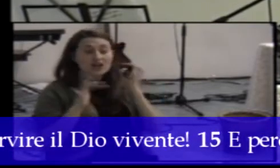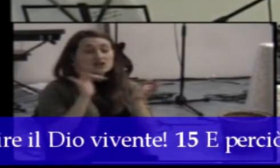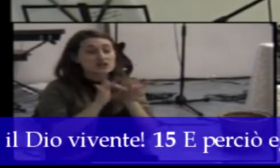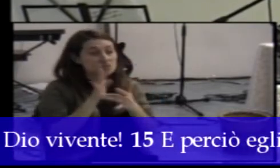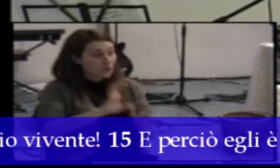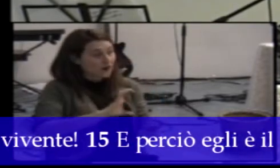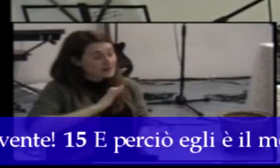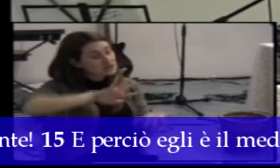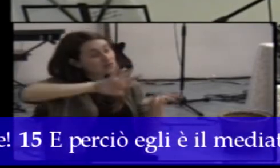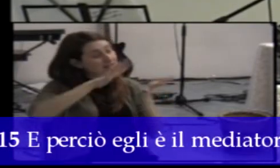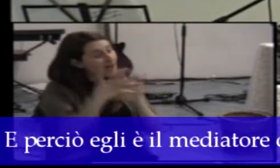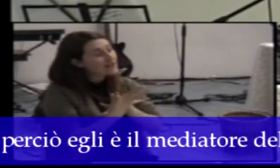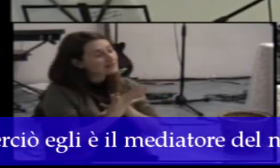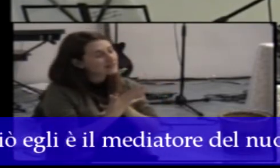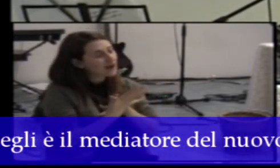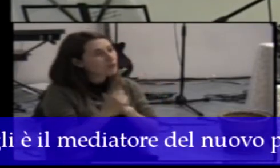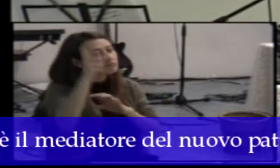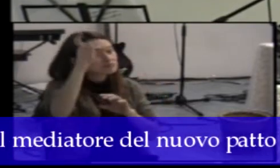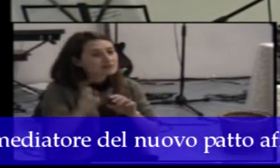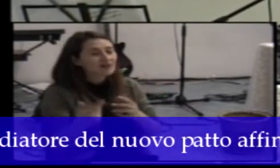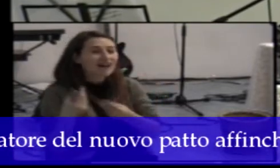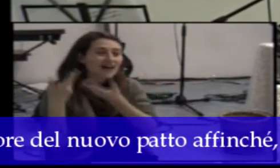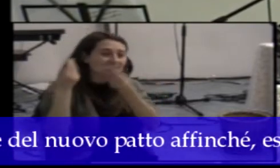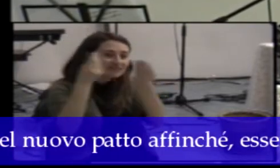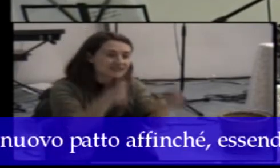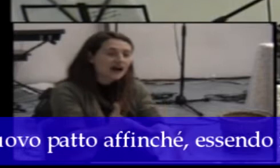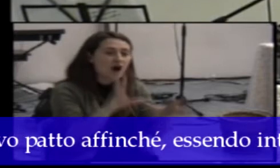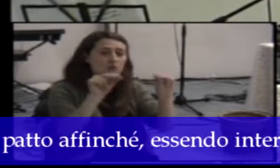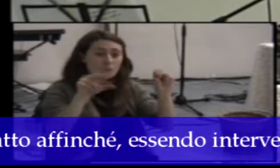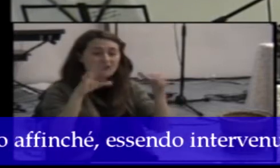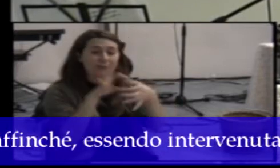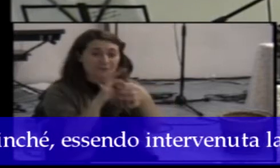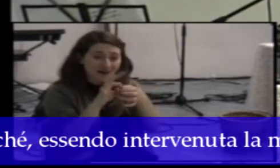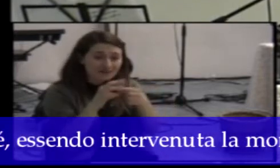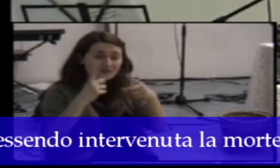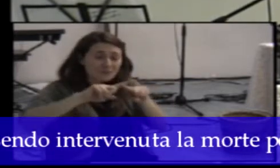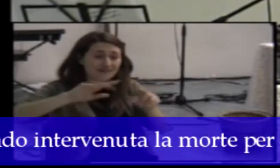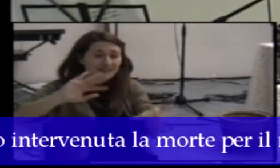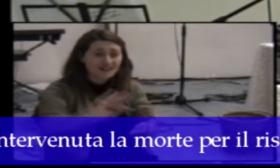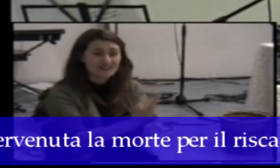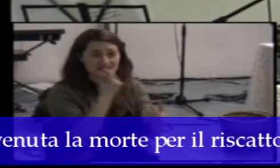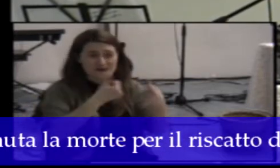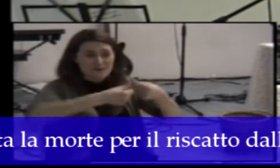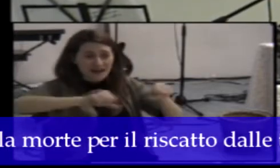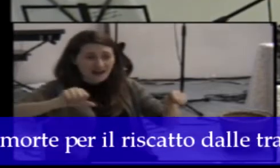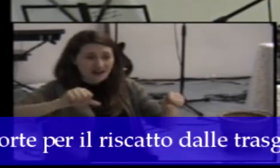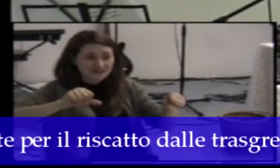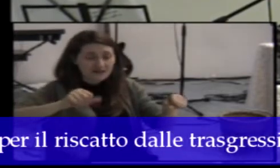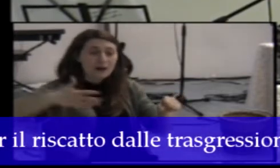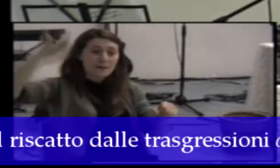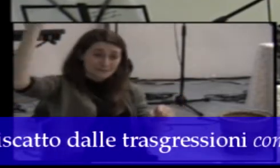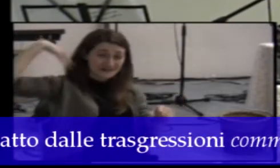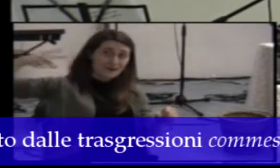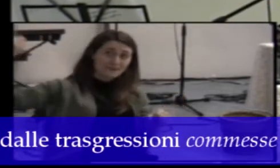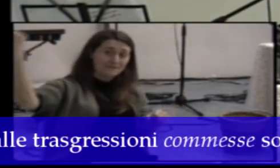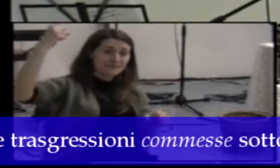patto, affinché, essendo intervenuta la morte per il riscatto delle trasgressioni commesse sotto il primo patto, i chiamati